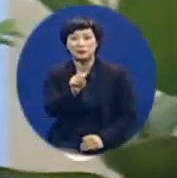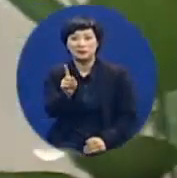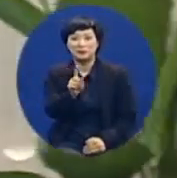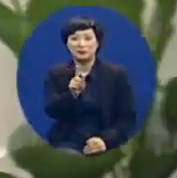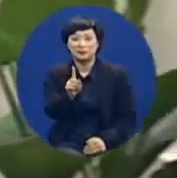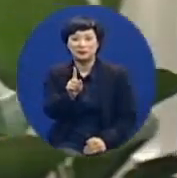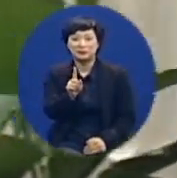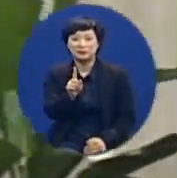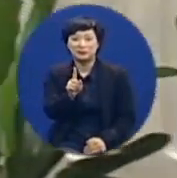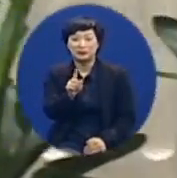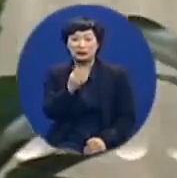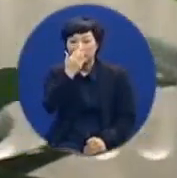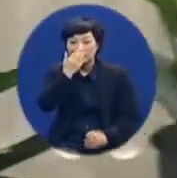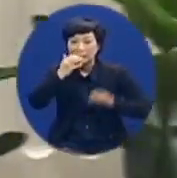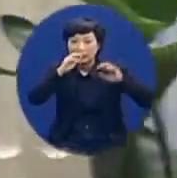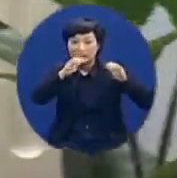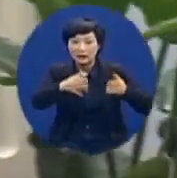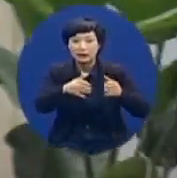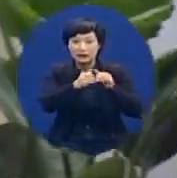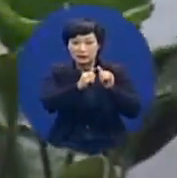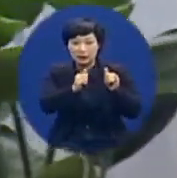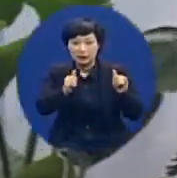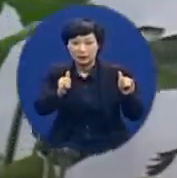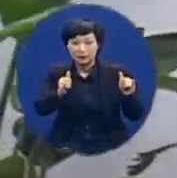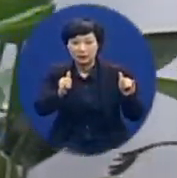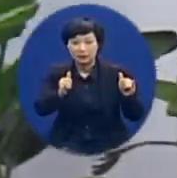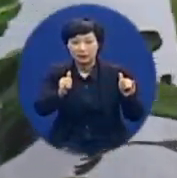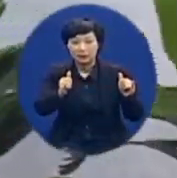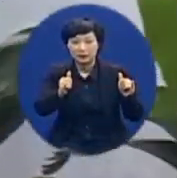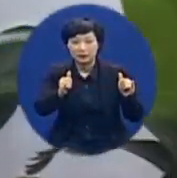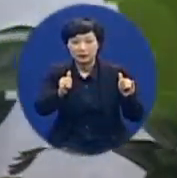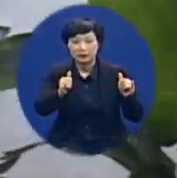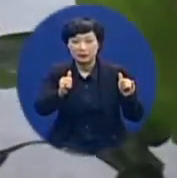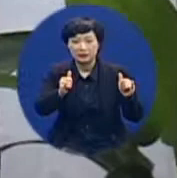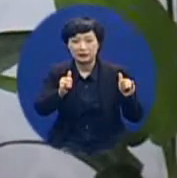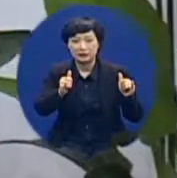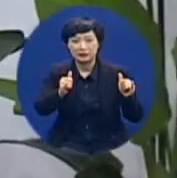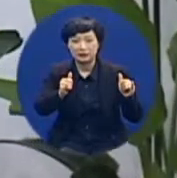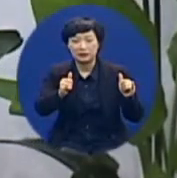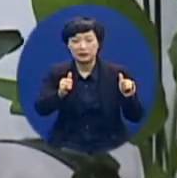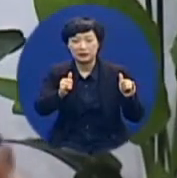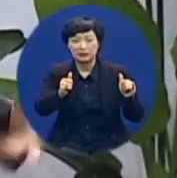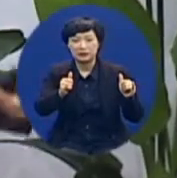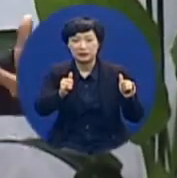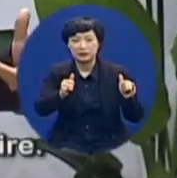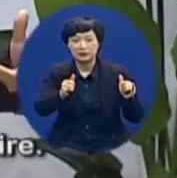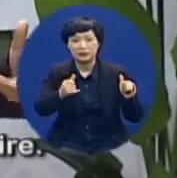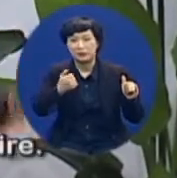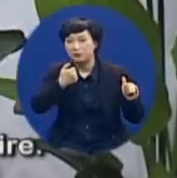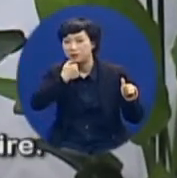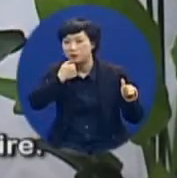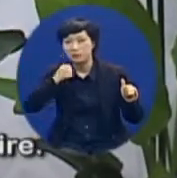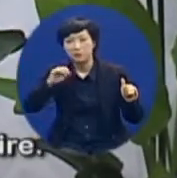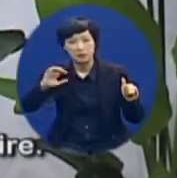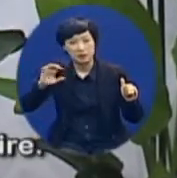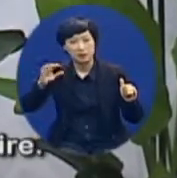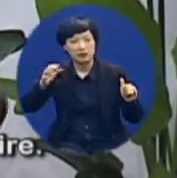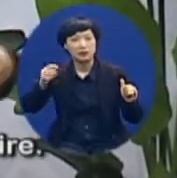본문은 이스라엘 백성들이 로마라고는 초다